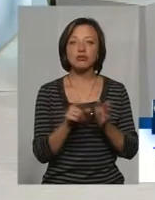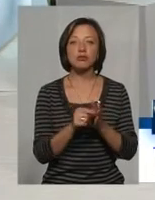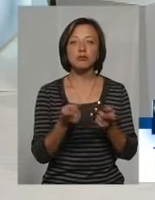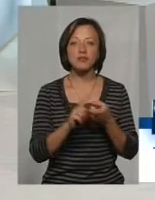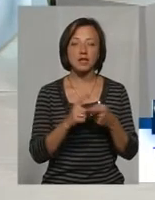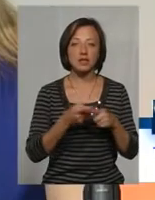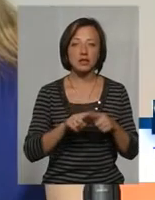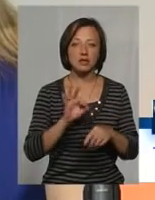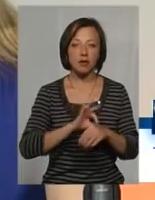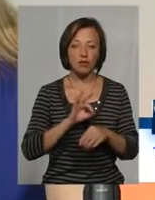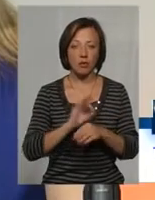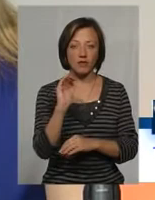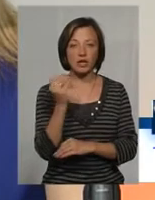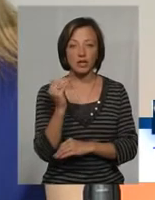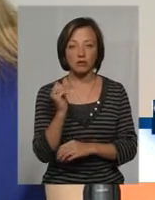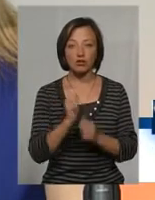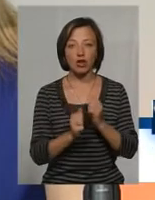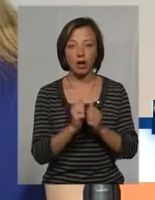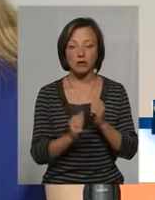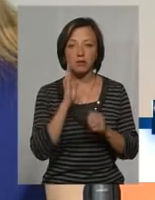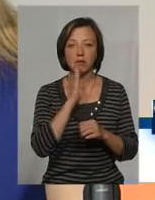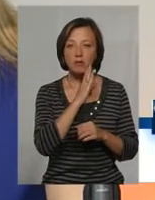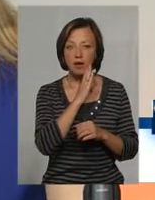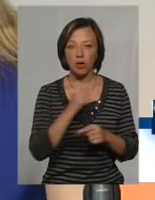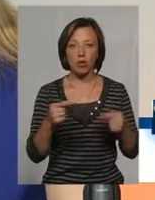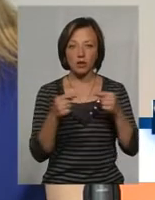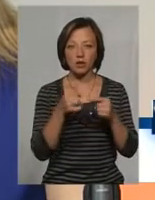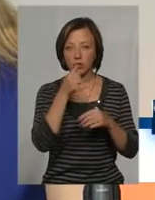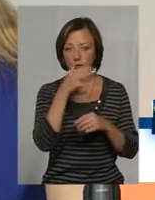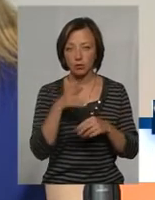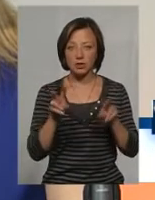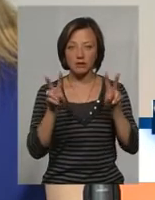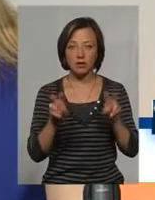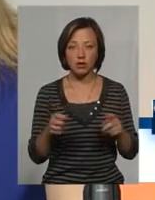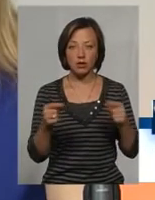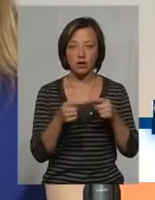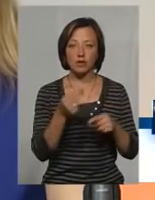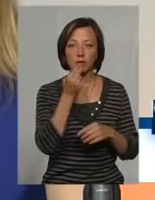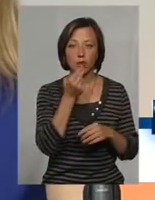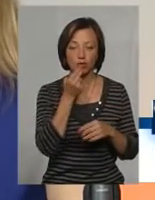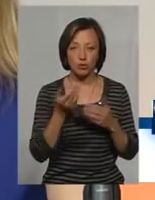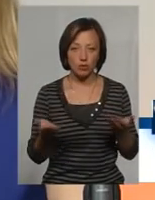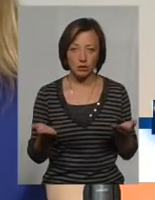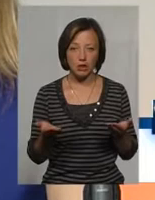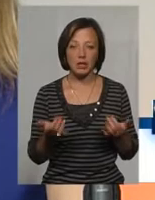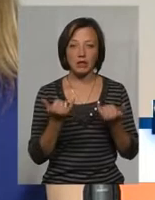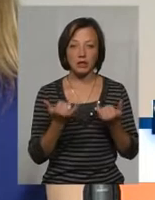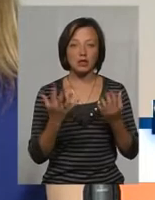дане захворювання в дитини, дуже часто мама конкретно не може назвати конкретний харчовий продукт. І на